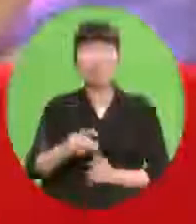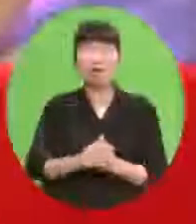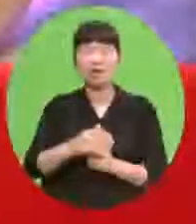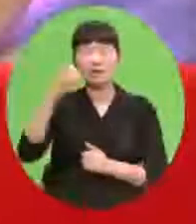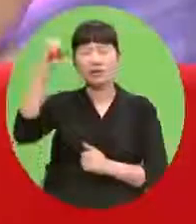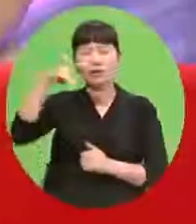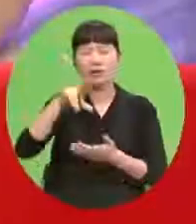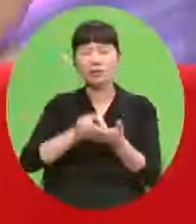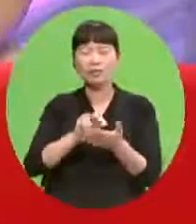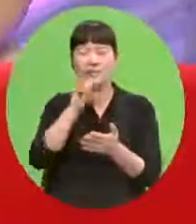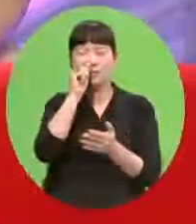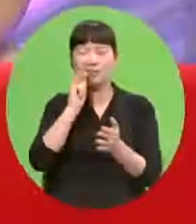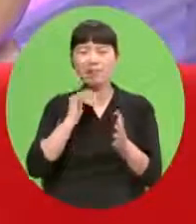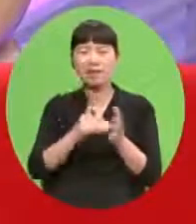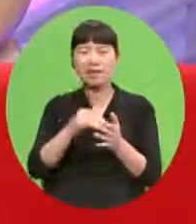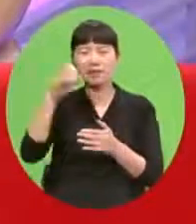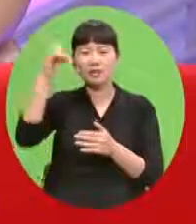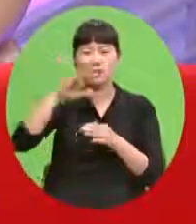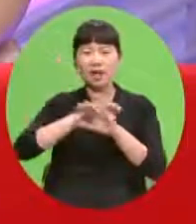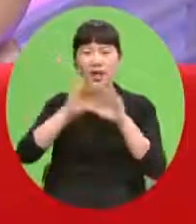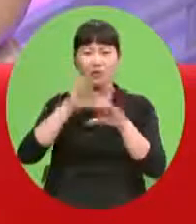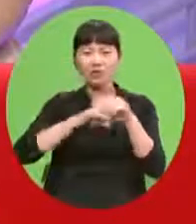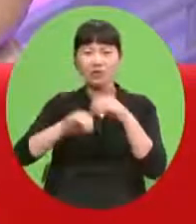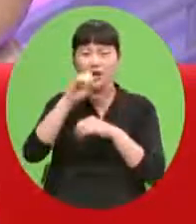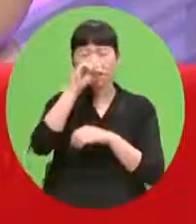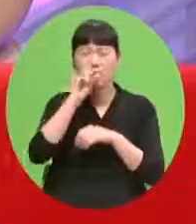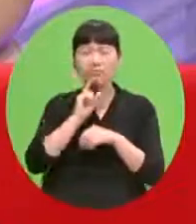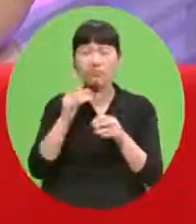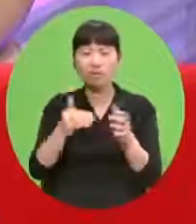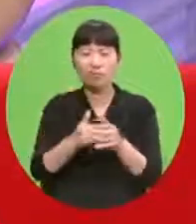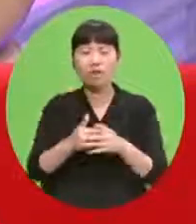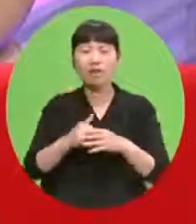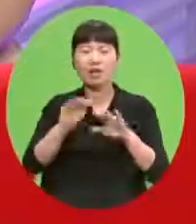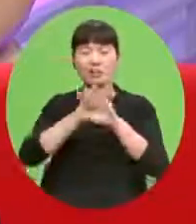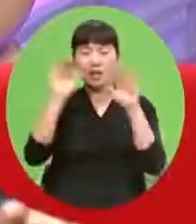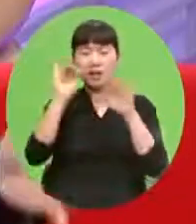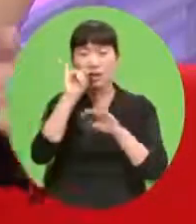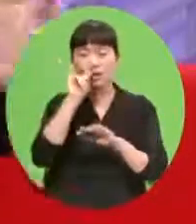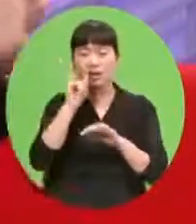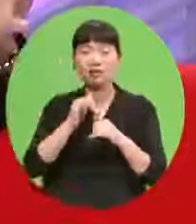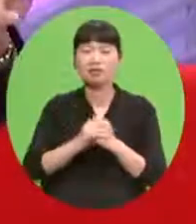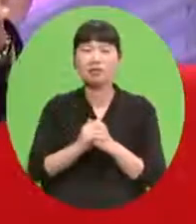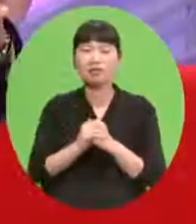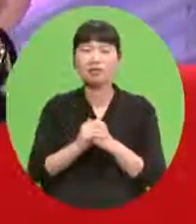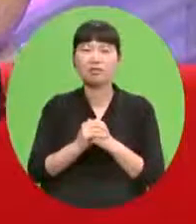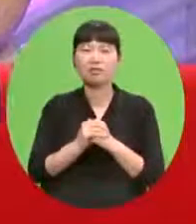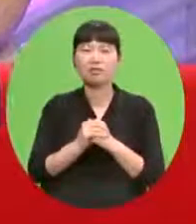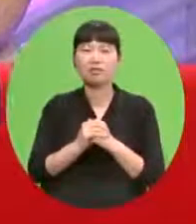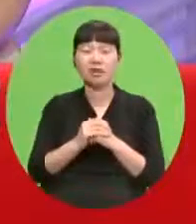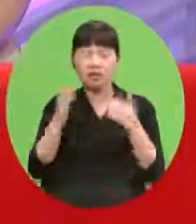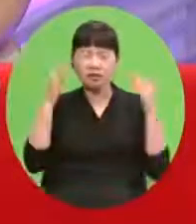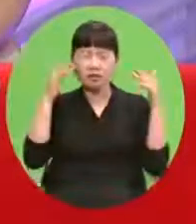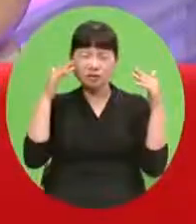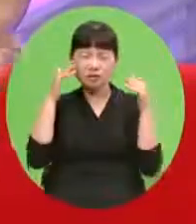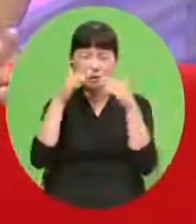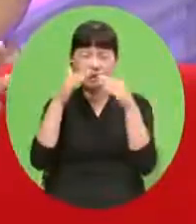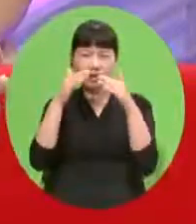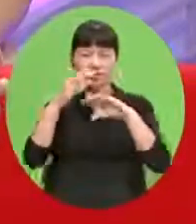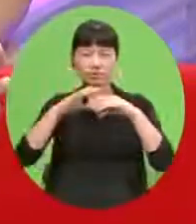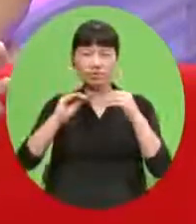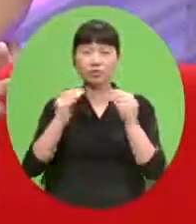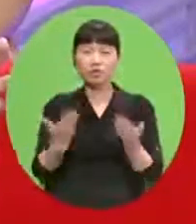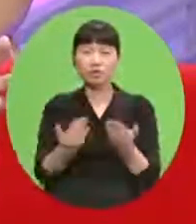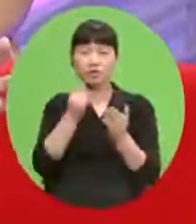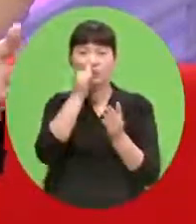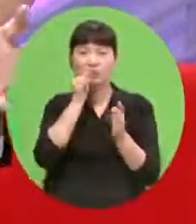조명 문제인데요. 네. 조명은 밝을수록 좋습니다. 밝을수록. 밝아야지만 이 초점 맞추는 근육이 좀 쉴 수가